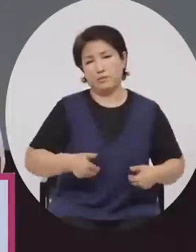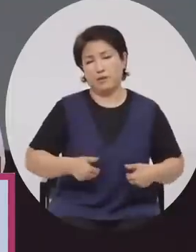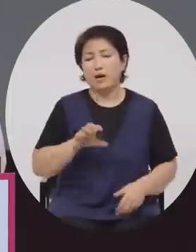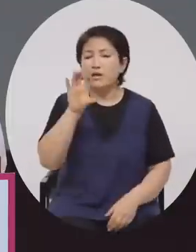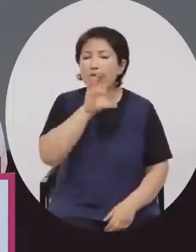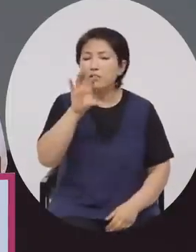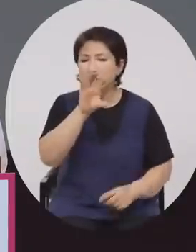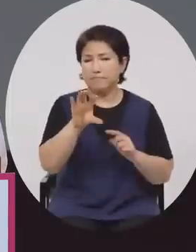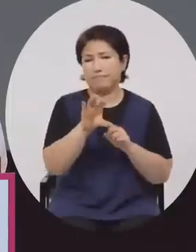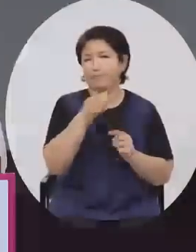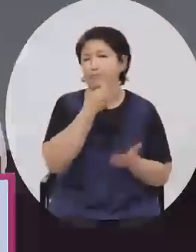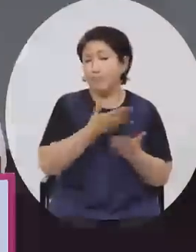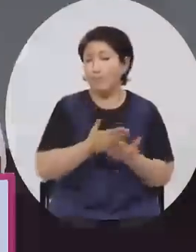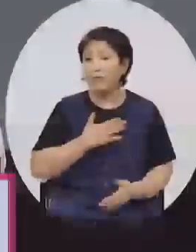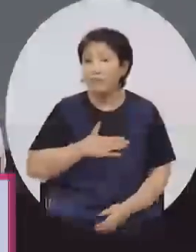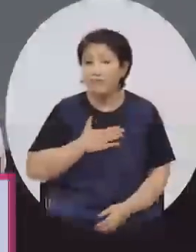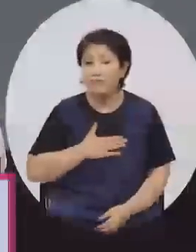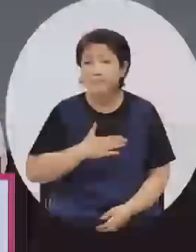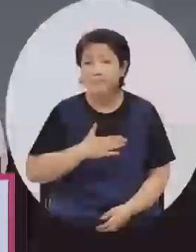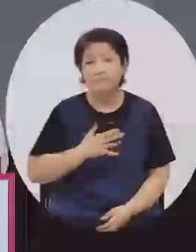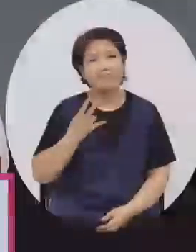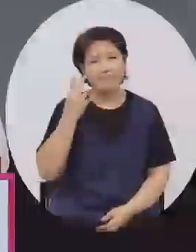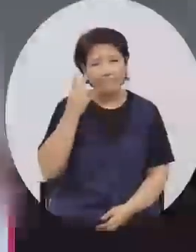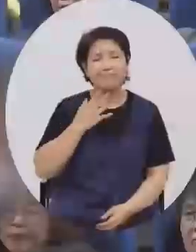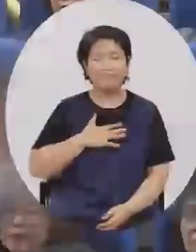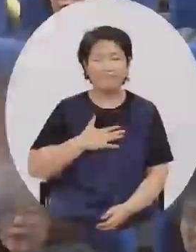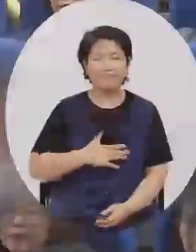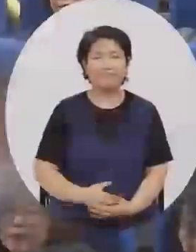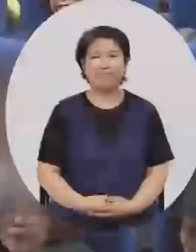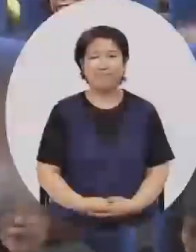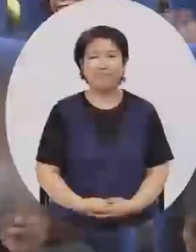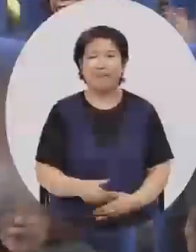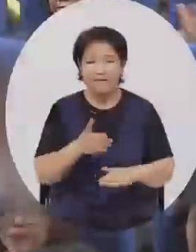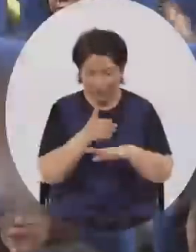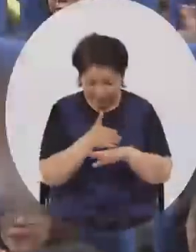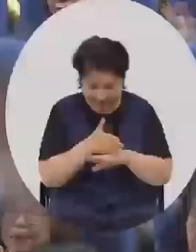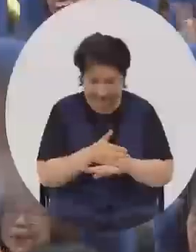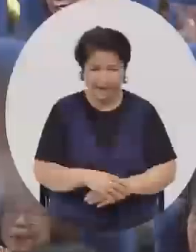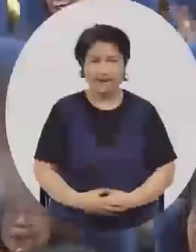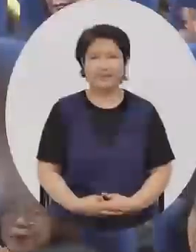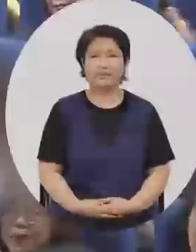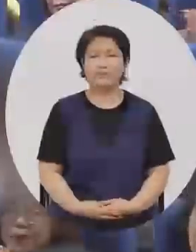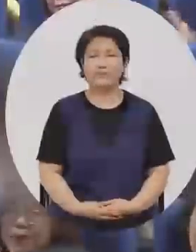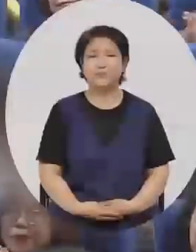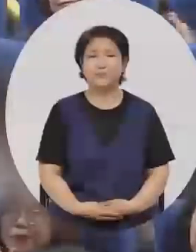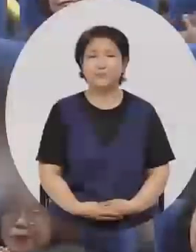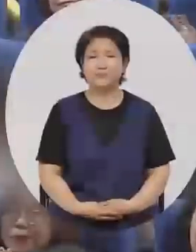연습은 해야 돼. 알았죠? 네. 네. 감사합니다.